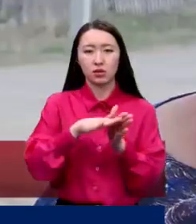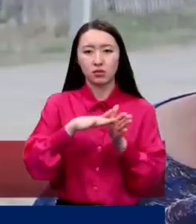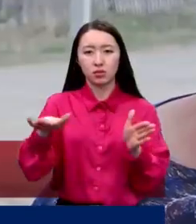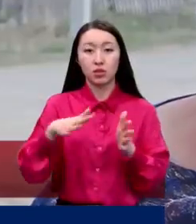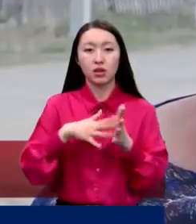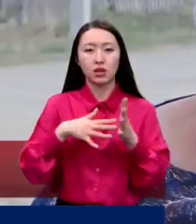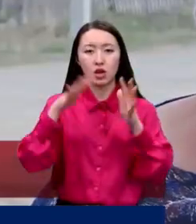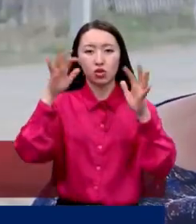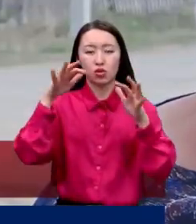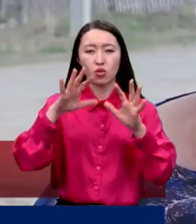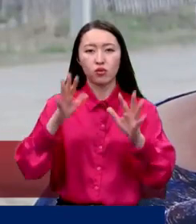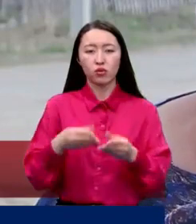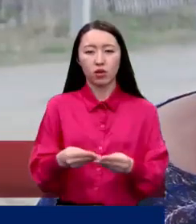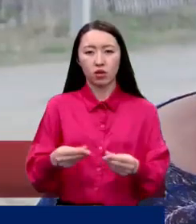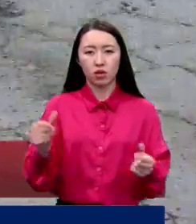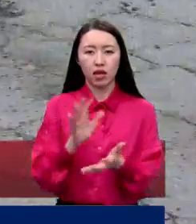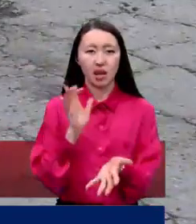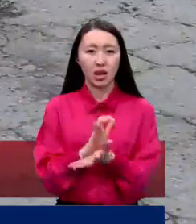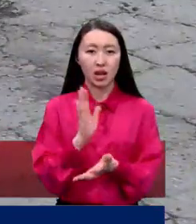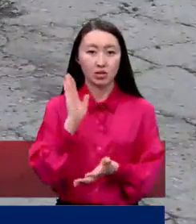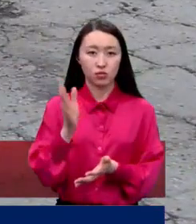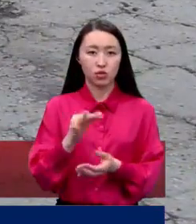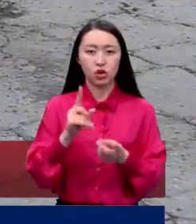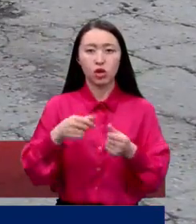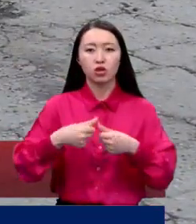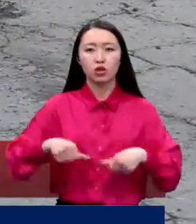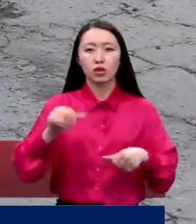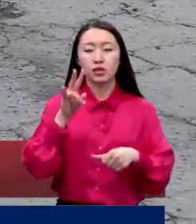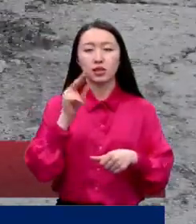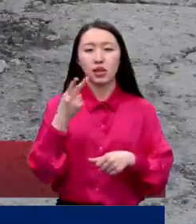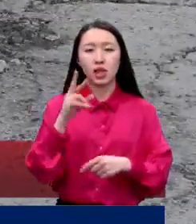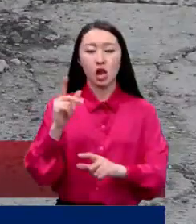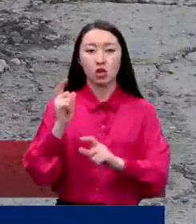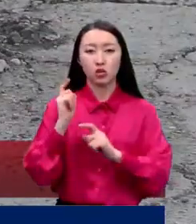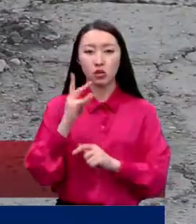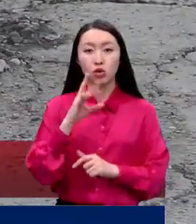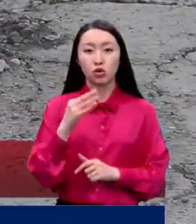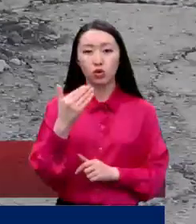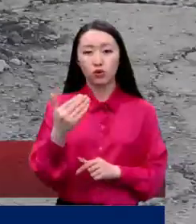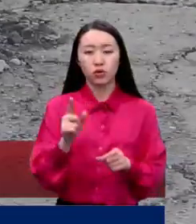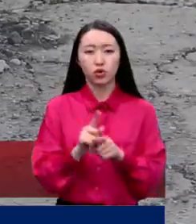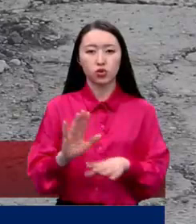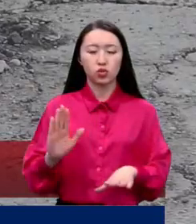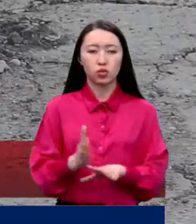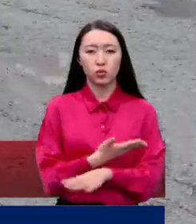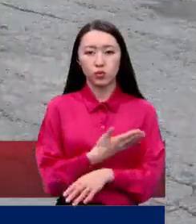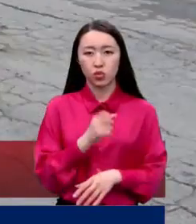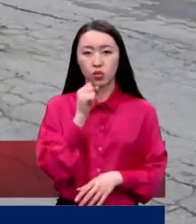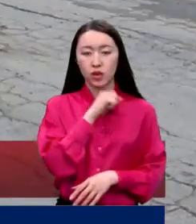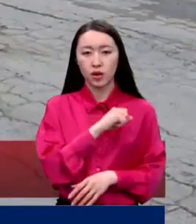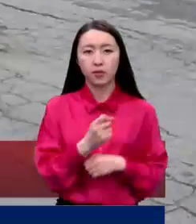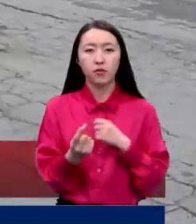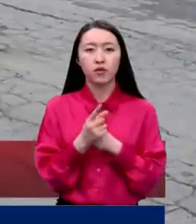с первым дождем. На въезде еще поставили ограничительный знак для грузовиков. Но его тут же украли. Выяснилось,